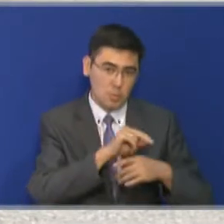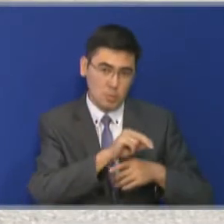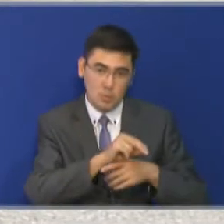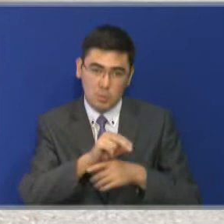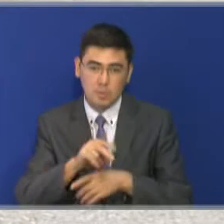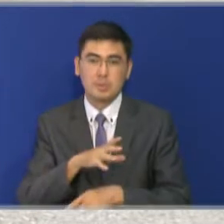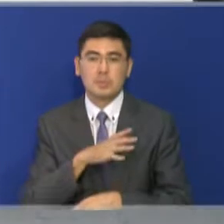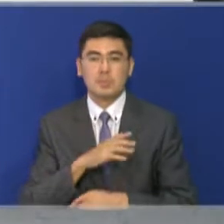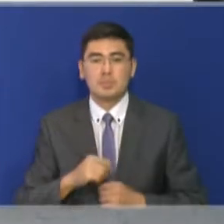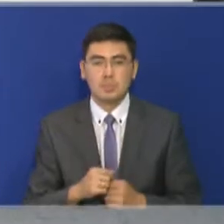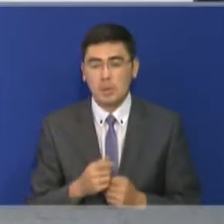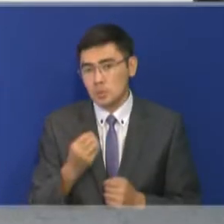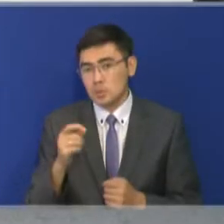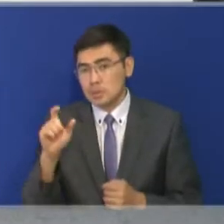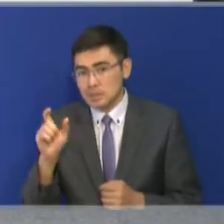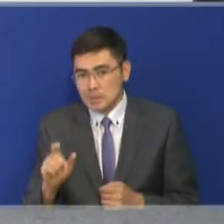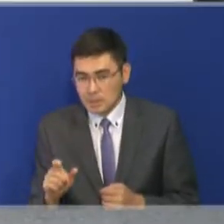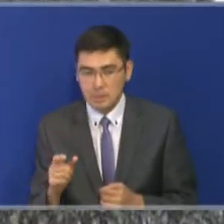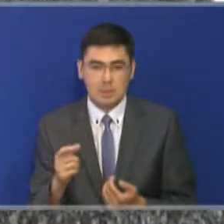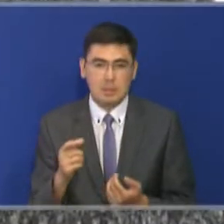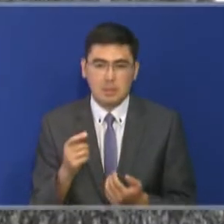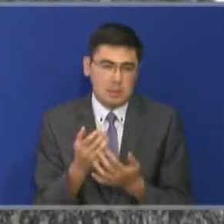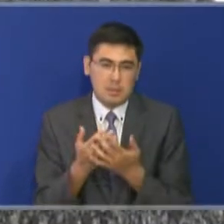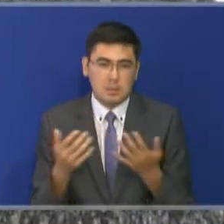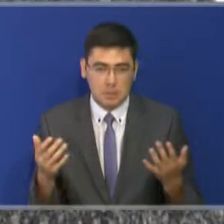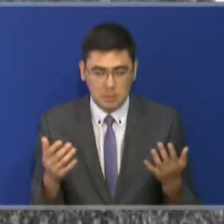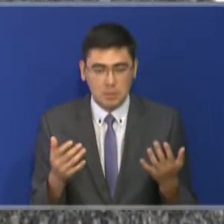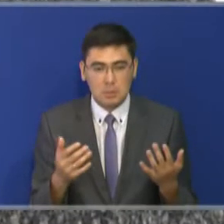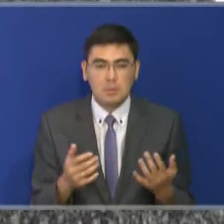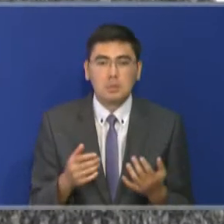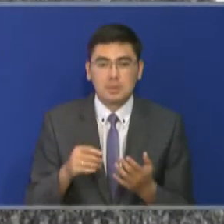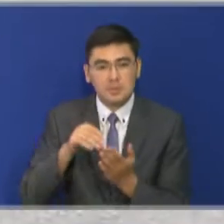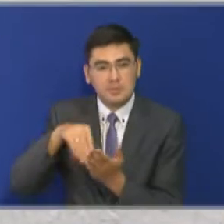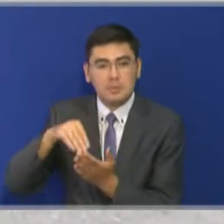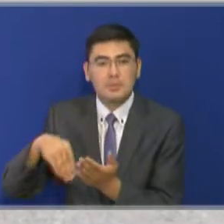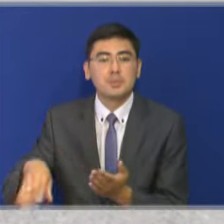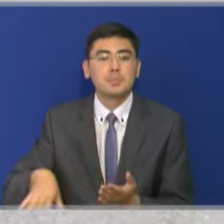казахское стихосложение новые размеры, рифмы и стихотворные формы.